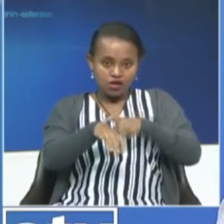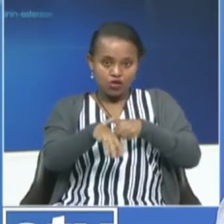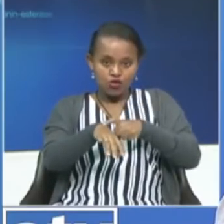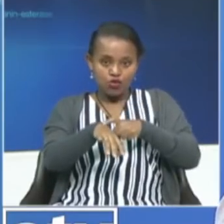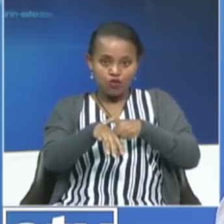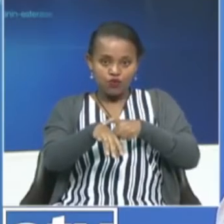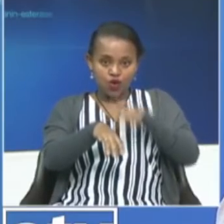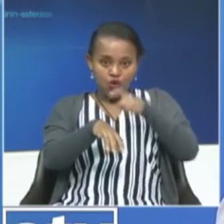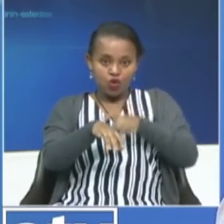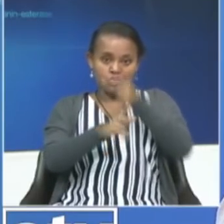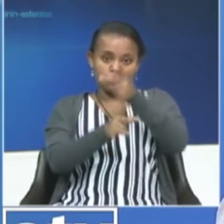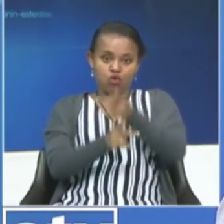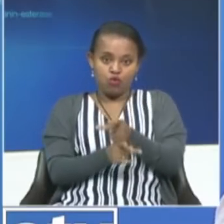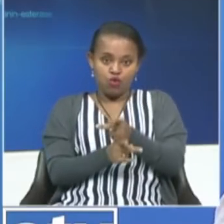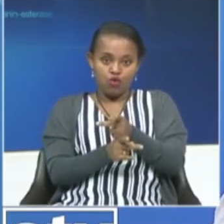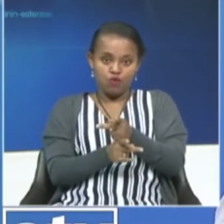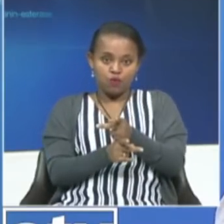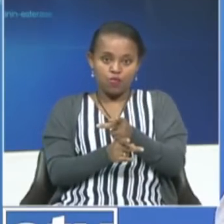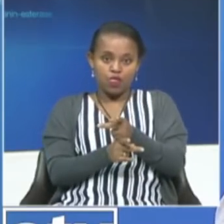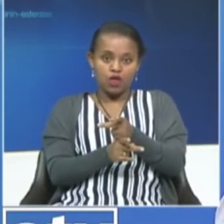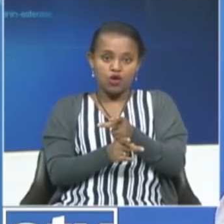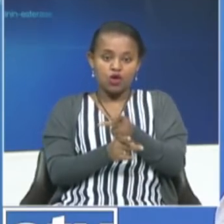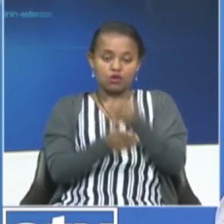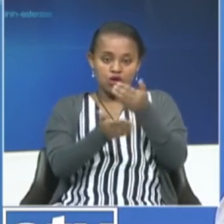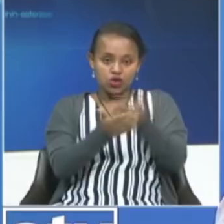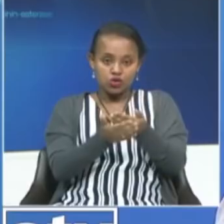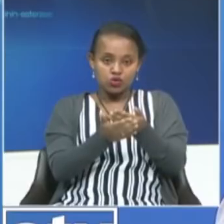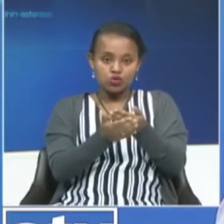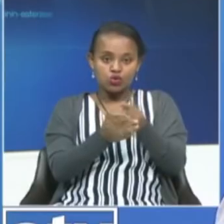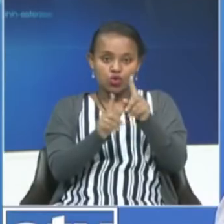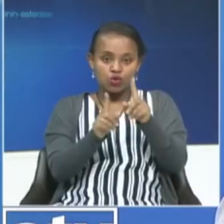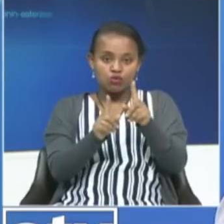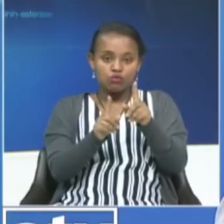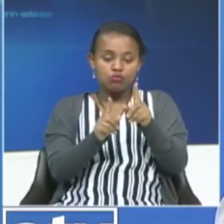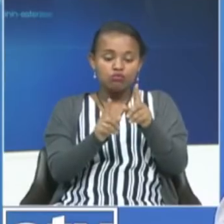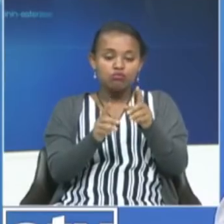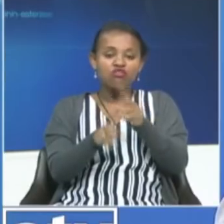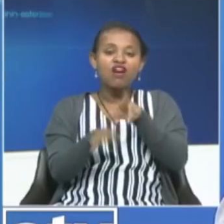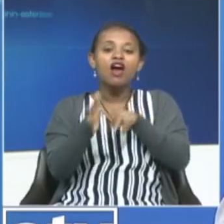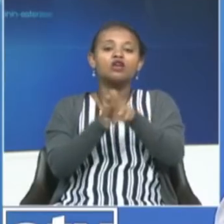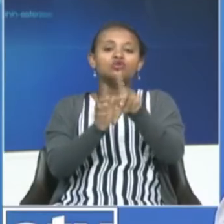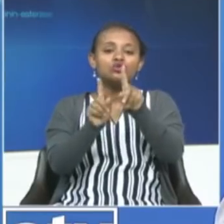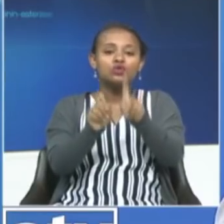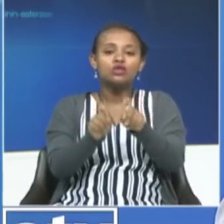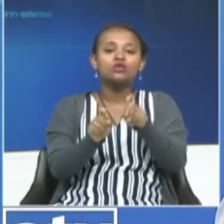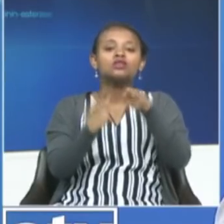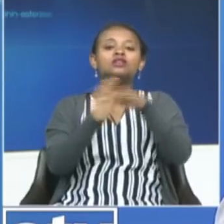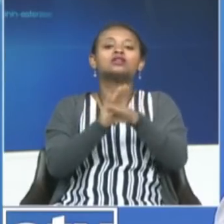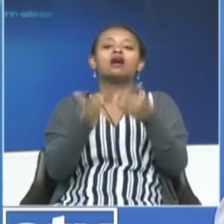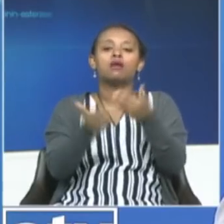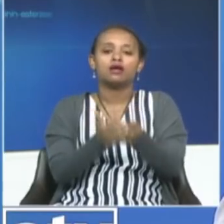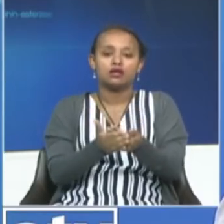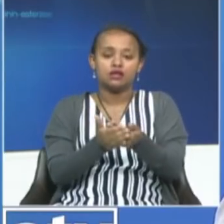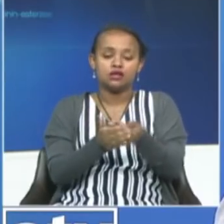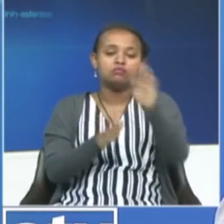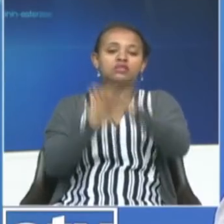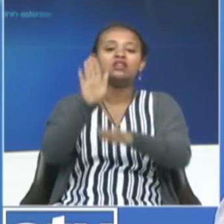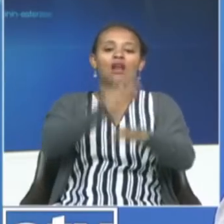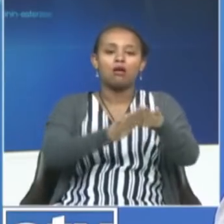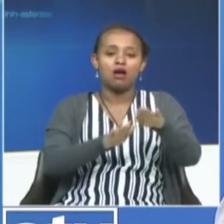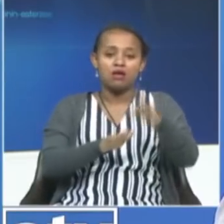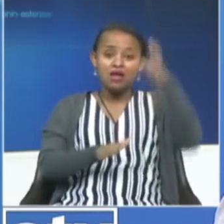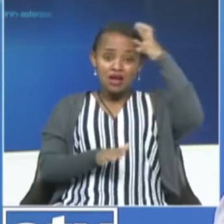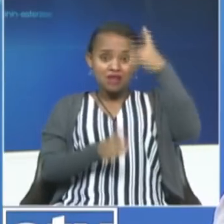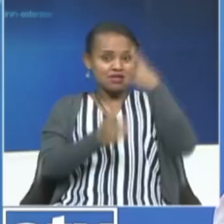ወቅቱን ጠብቆ ቫይረሱ ኮንትሮል ውስጥ እስኪገባ ድረስ ብንረባረብ። ምክንያቱም መንግስት ብቻ ምንተው ነገር